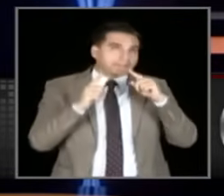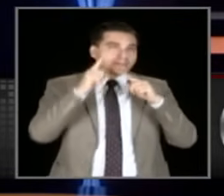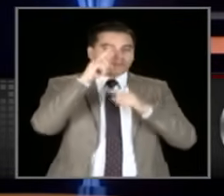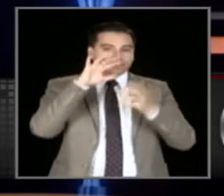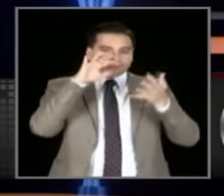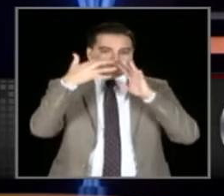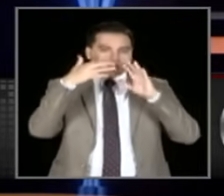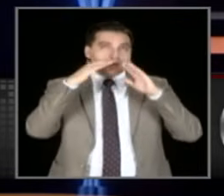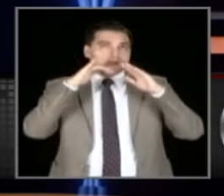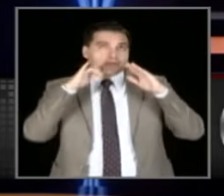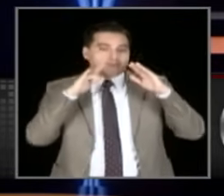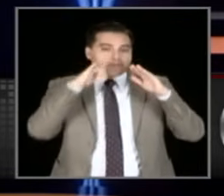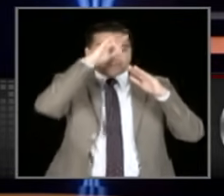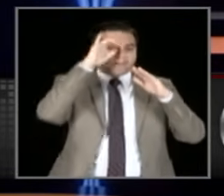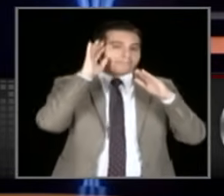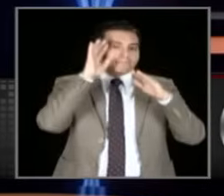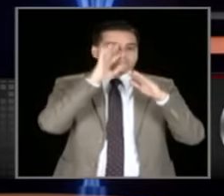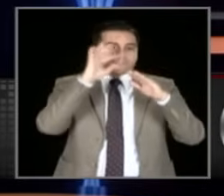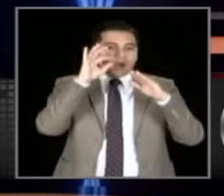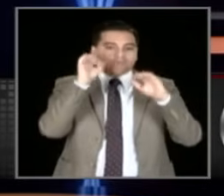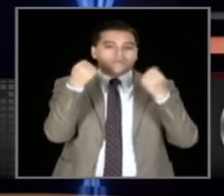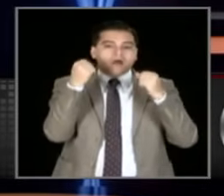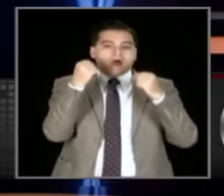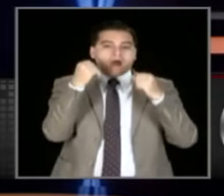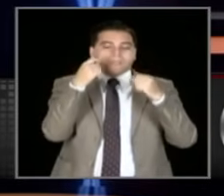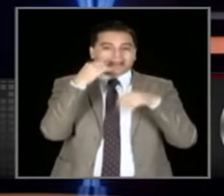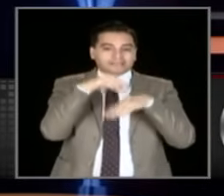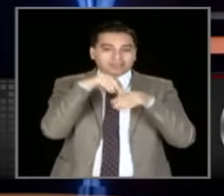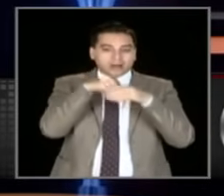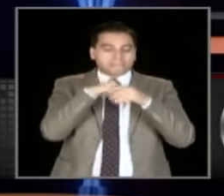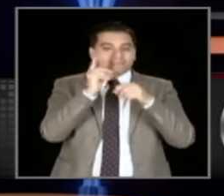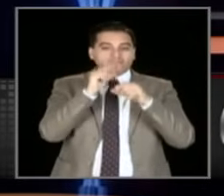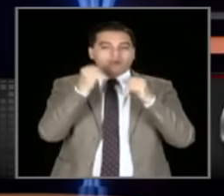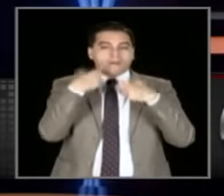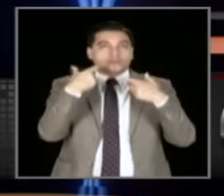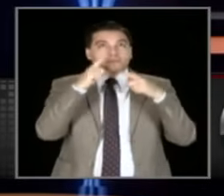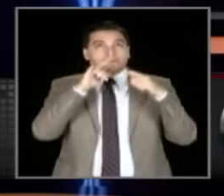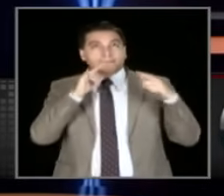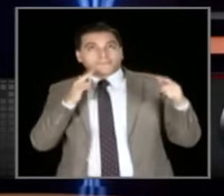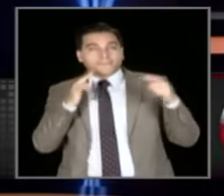مركبة فضائية روبوتية من وكالة ناسا